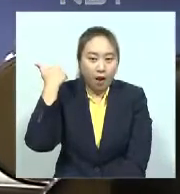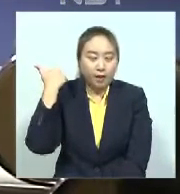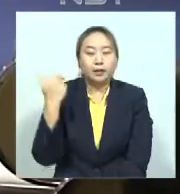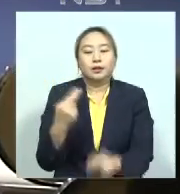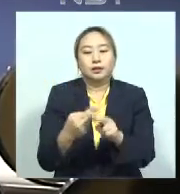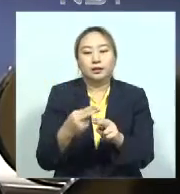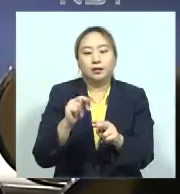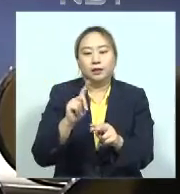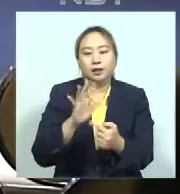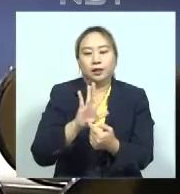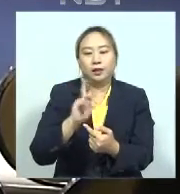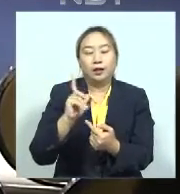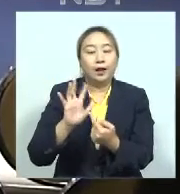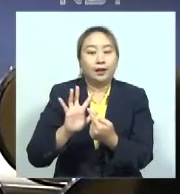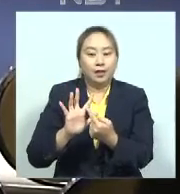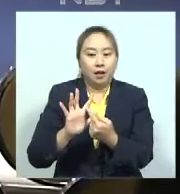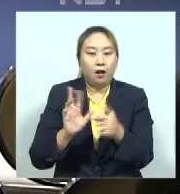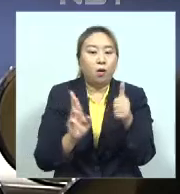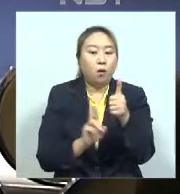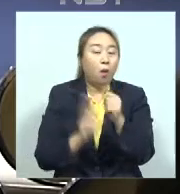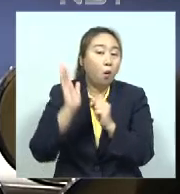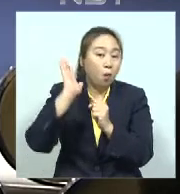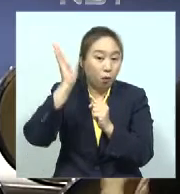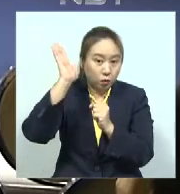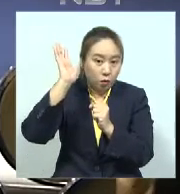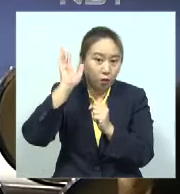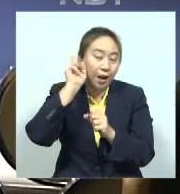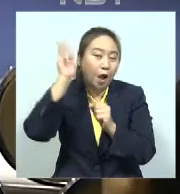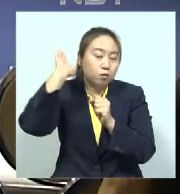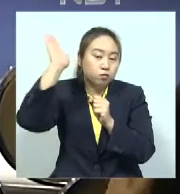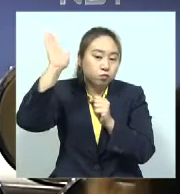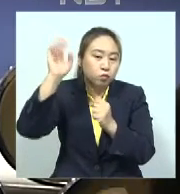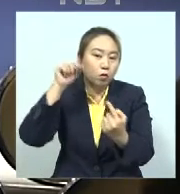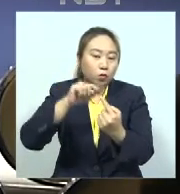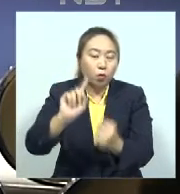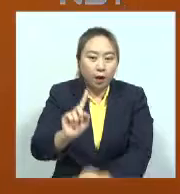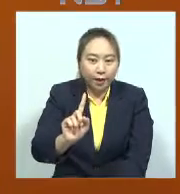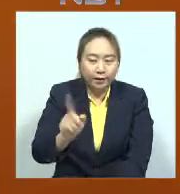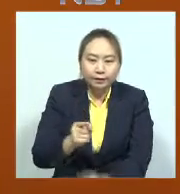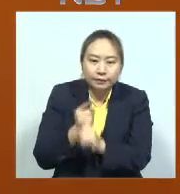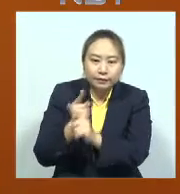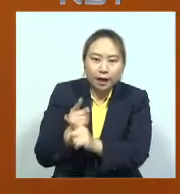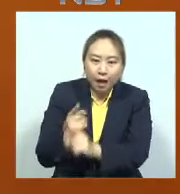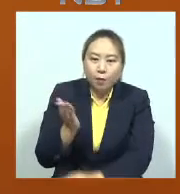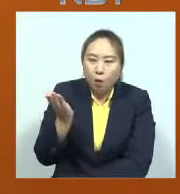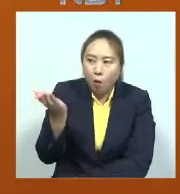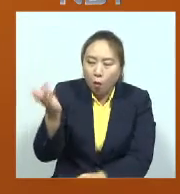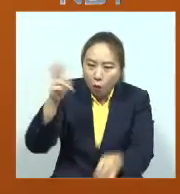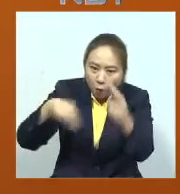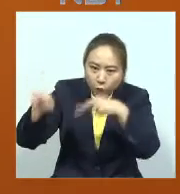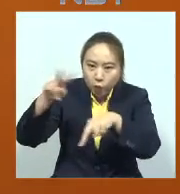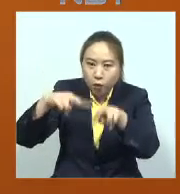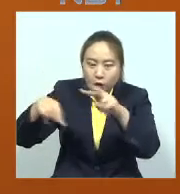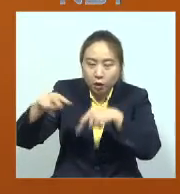ชชาบุญชัยอินสวัสดิ์รองโฆษกพรรคก็ได้แถลงข่าวเรื่องของการติดตามคำร้องให้ตรวจสอบคุณสมบัติ